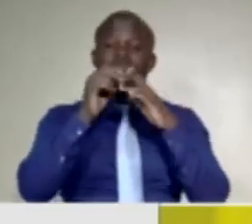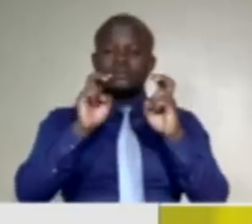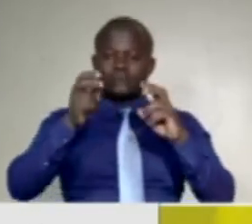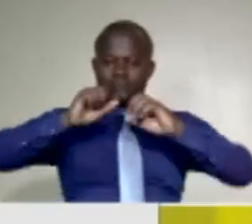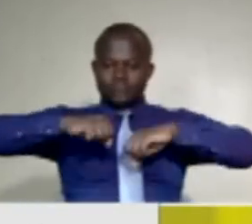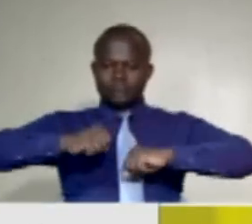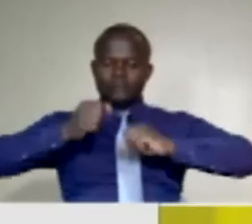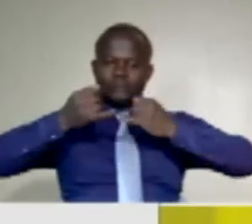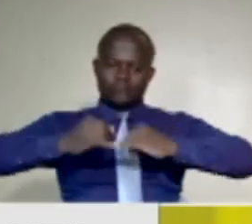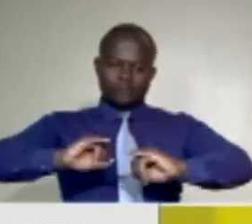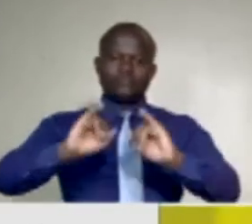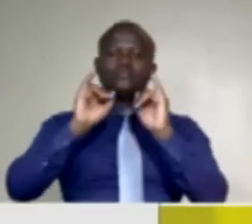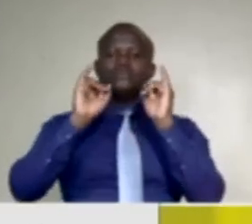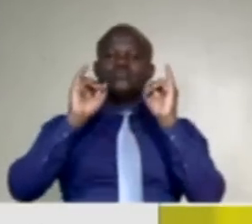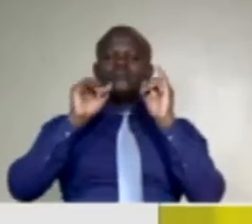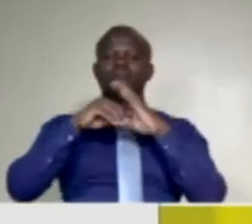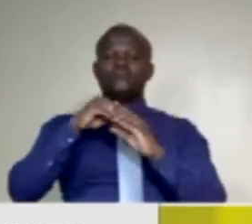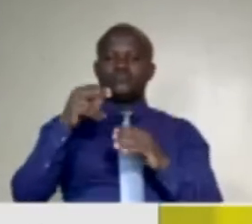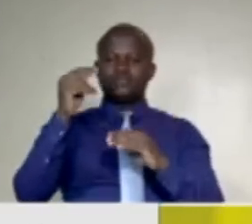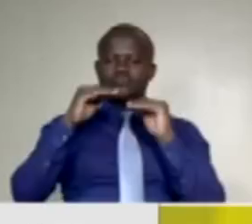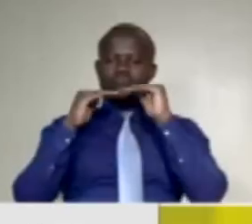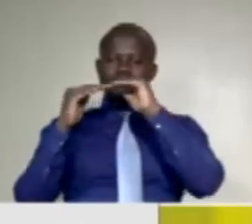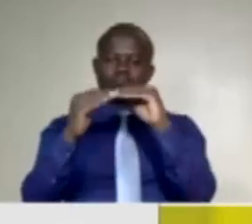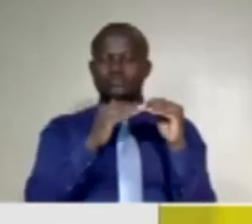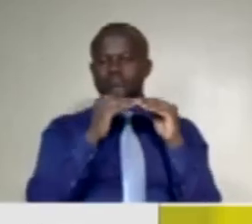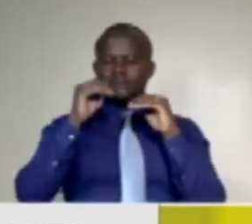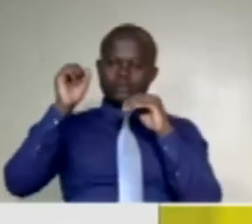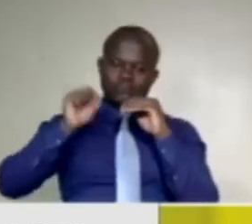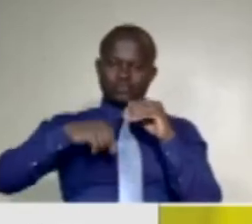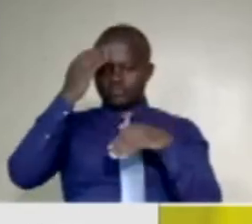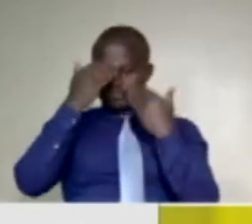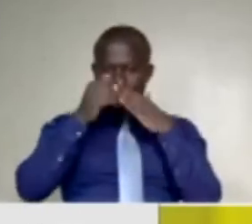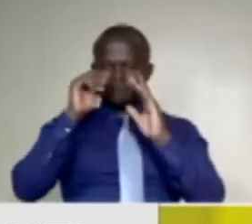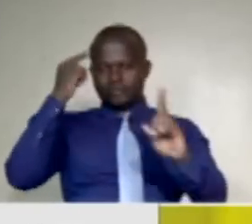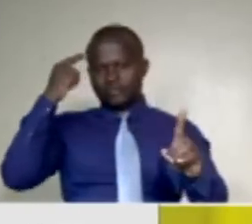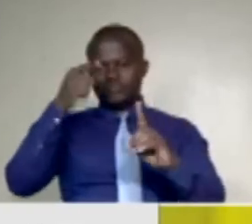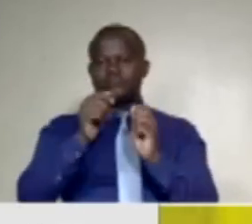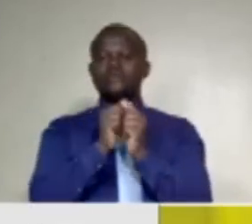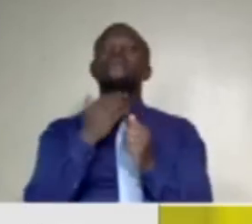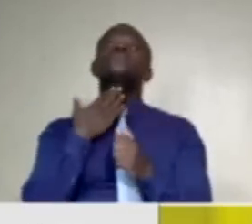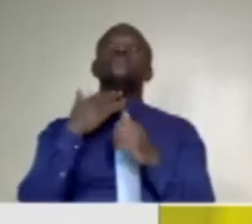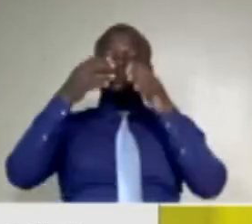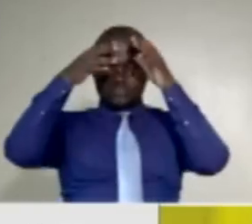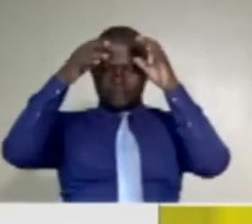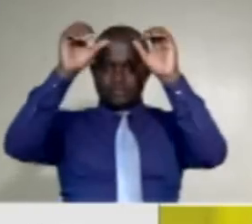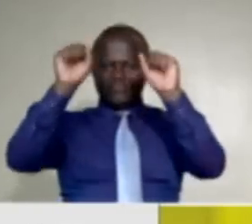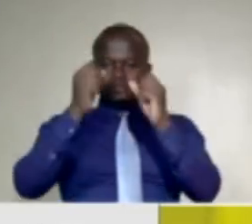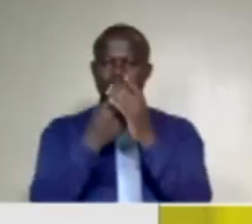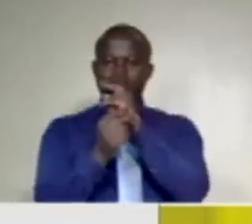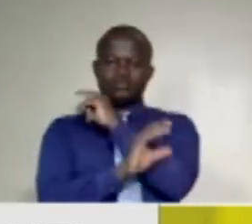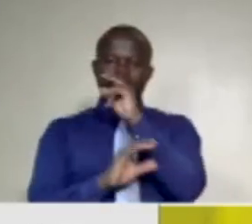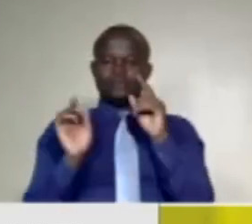masezerano ashyirwa mu bikorwa ku rwego rwo hejuru rushoboka kugira ngo intego n'ibyifuzo by'abaperezida b'ibihugu